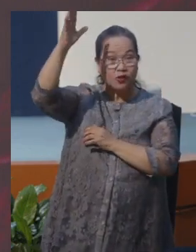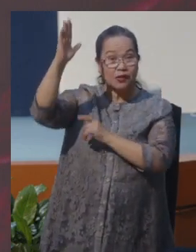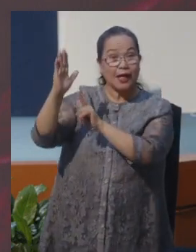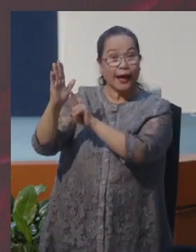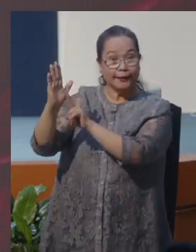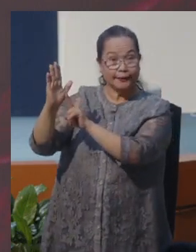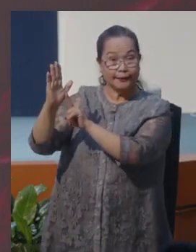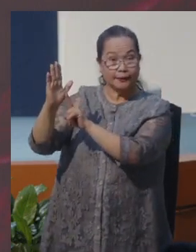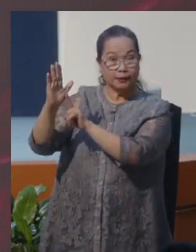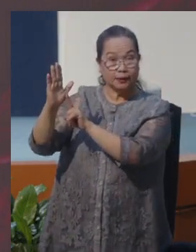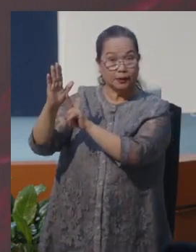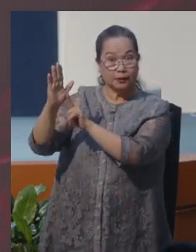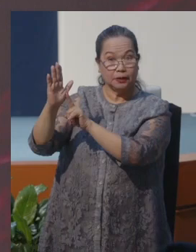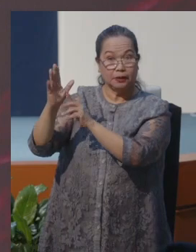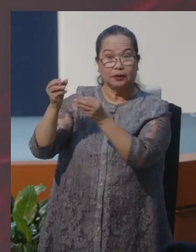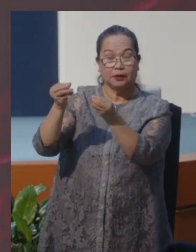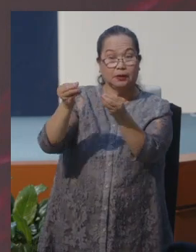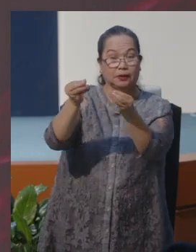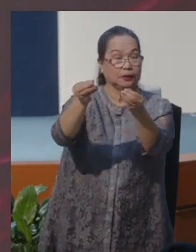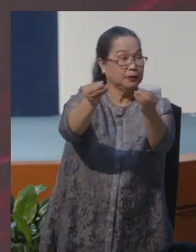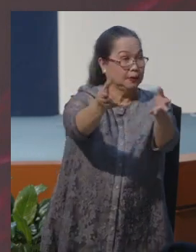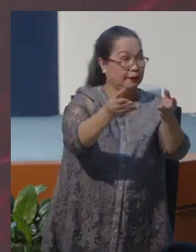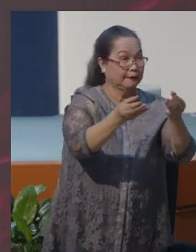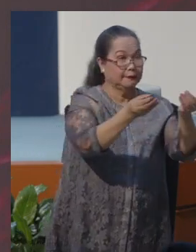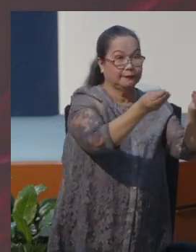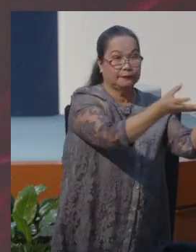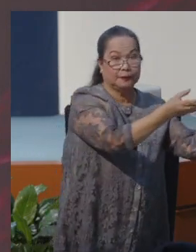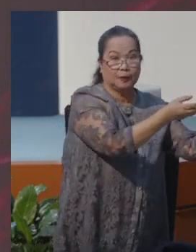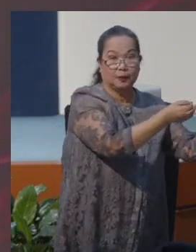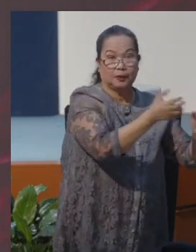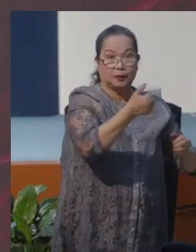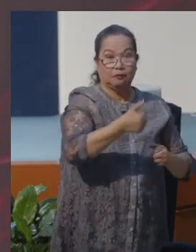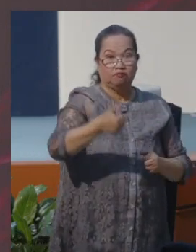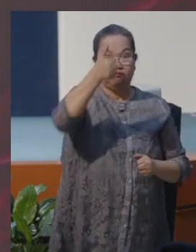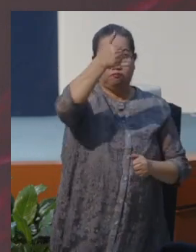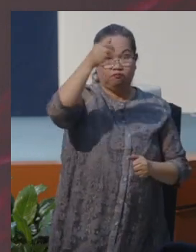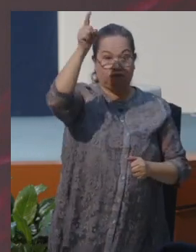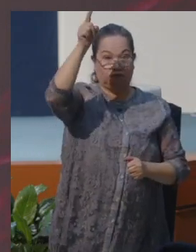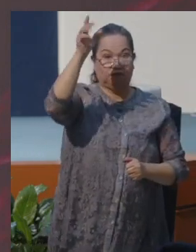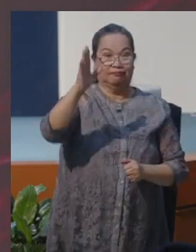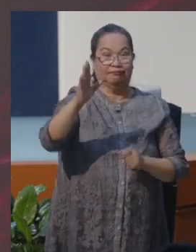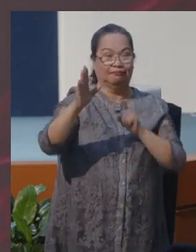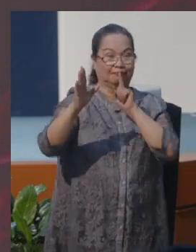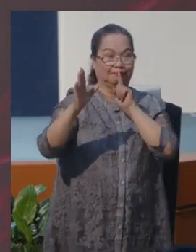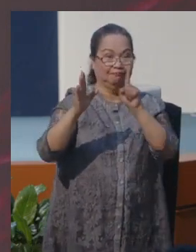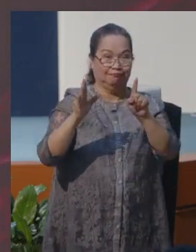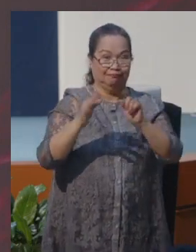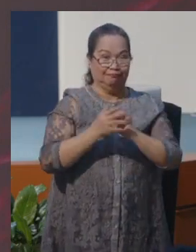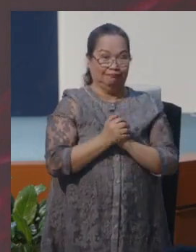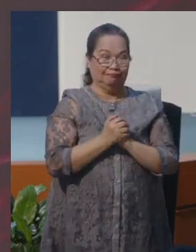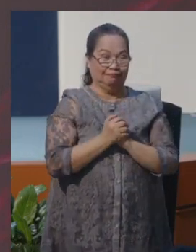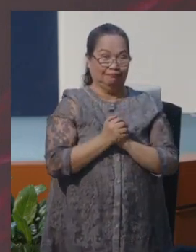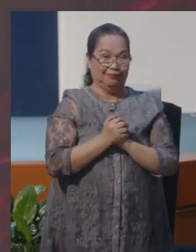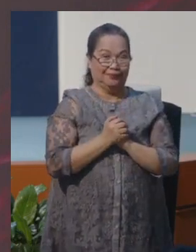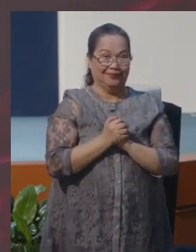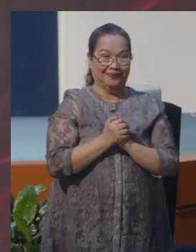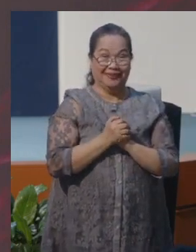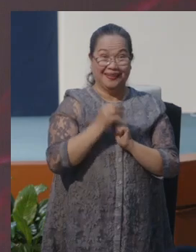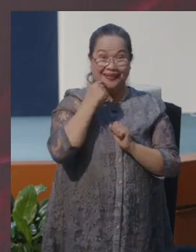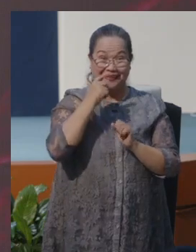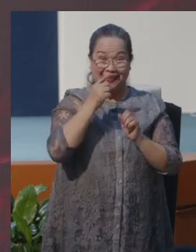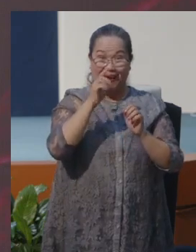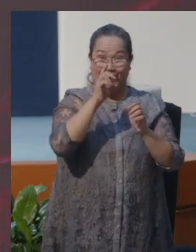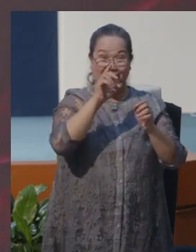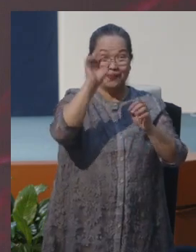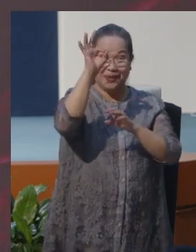kalakasan at sa kagalingan ng ating Diyos na makapangyarihan sa lahat. Sabi ni Dr. John MacArthur sa kanyang komentaryo